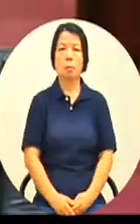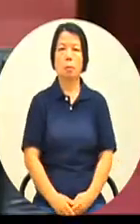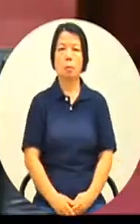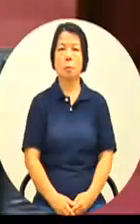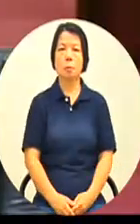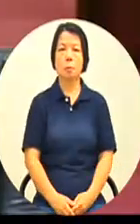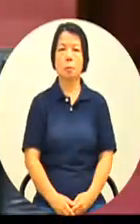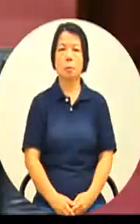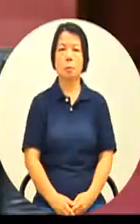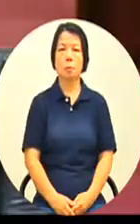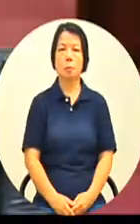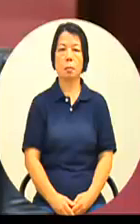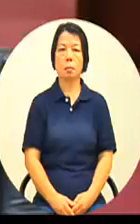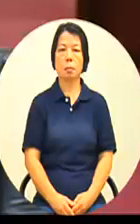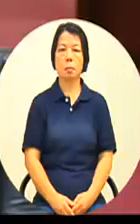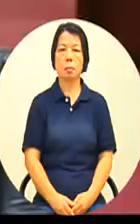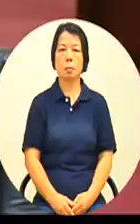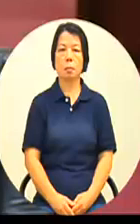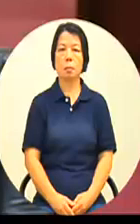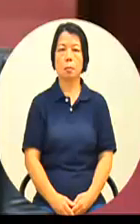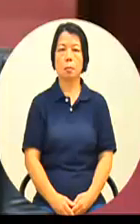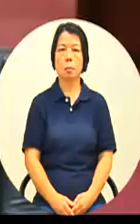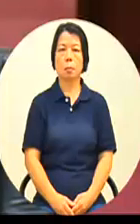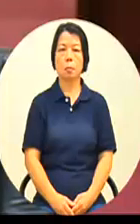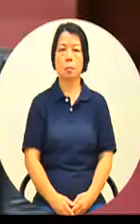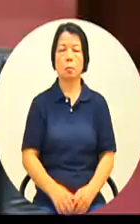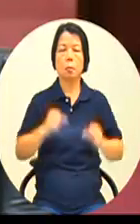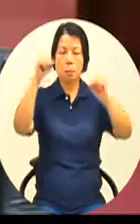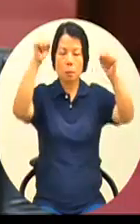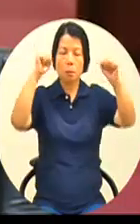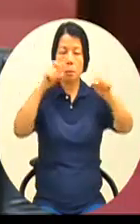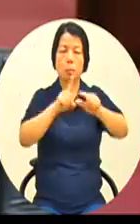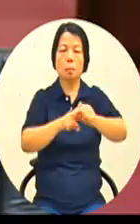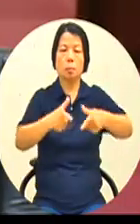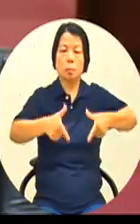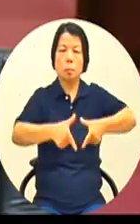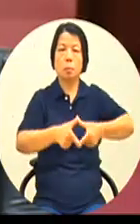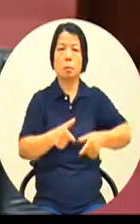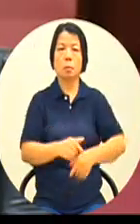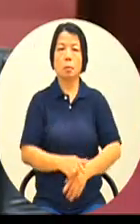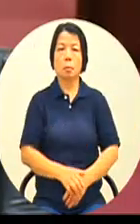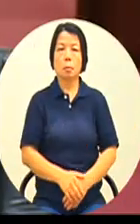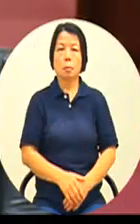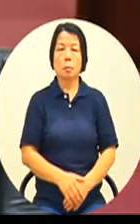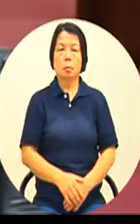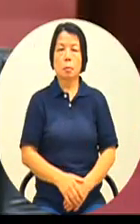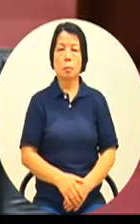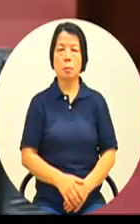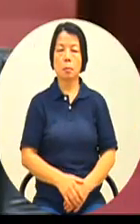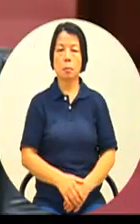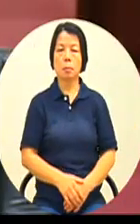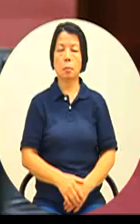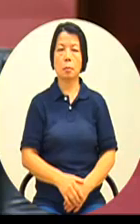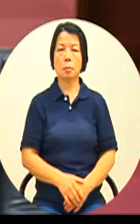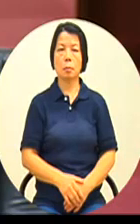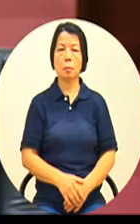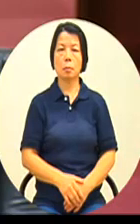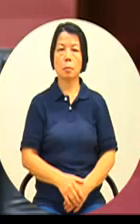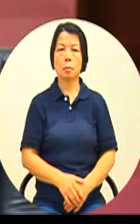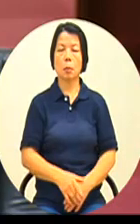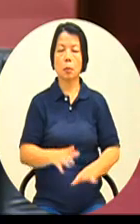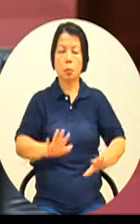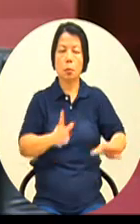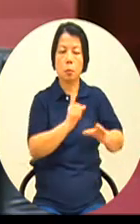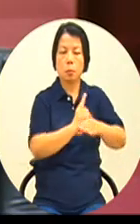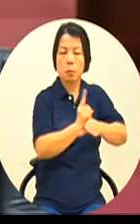那你停管中心对不对？吼，包括着吼 这个停车格违宪的问题，对不